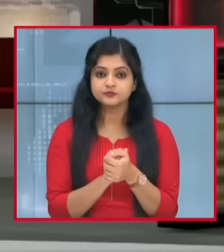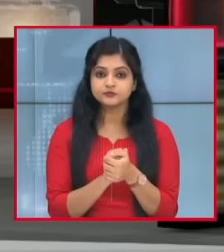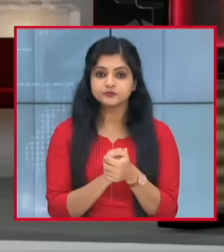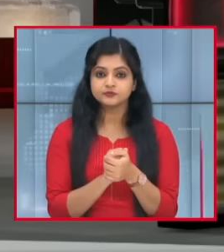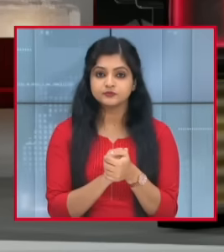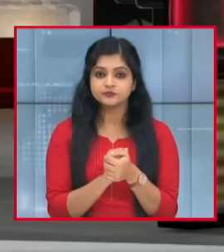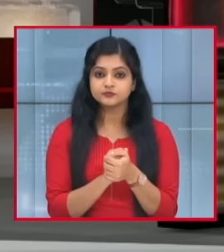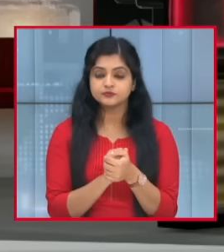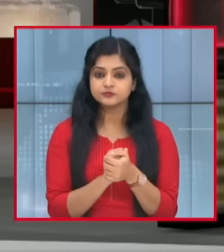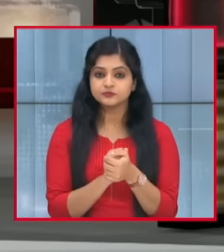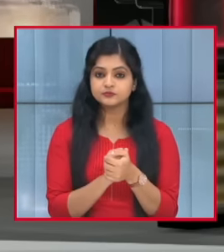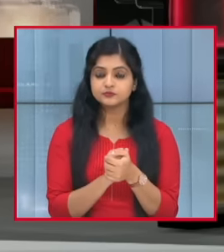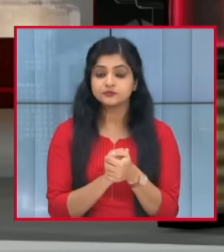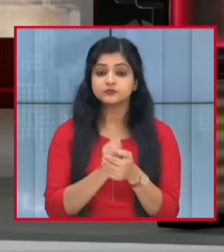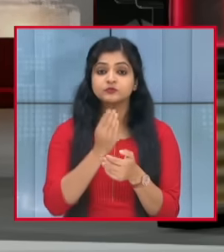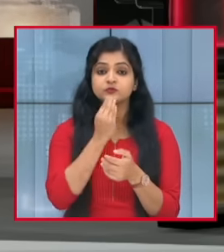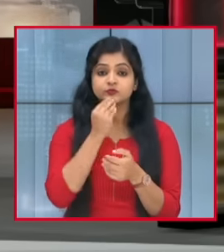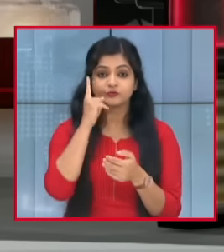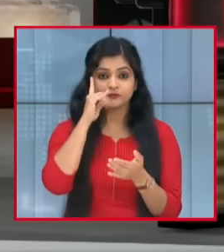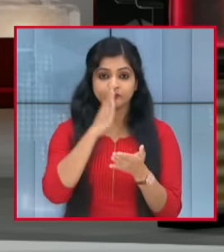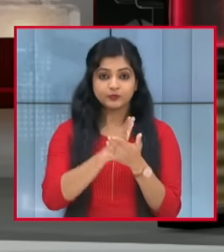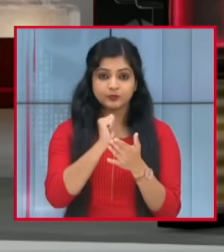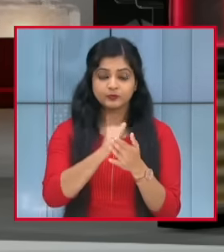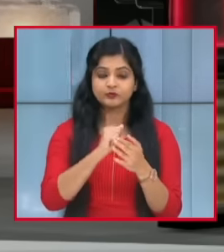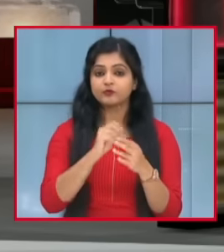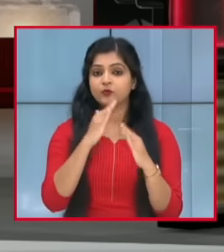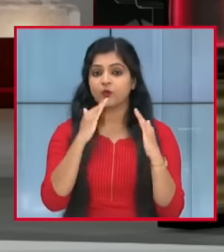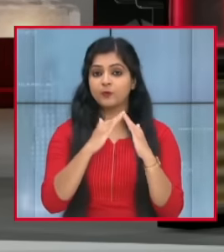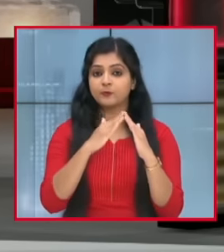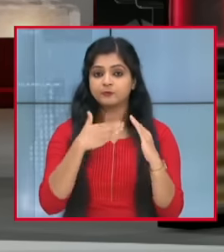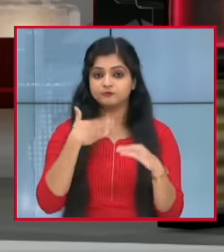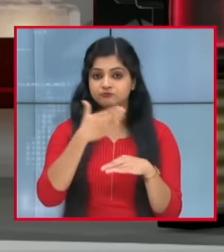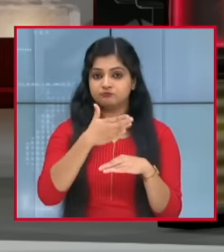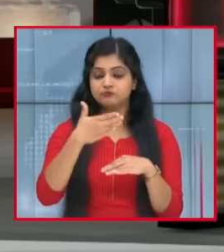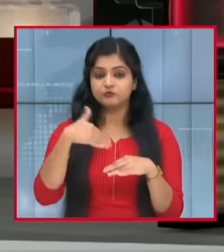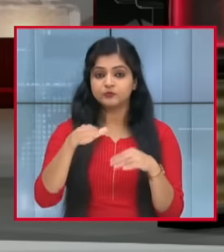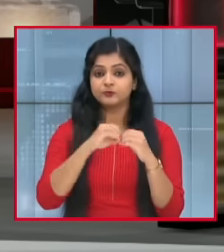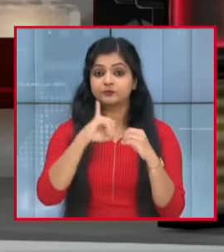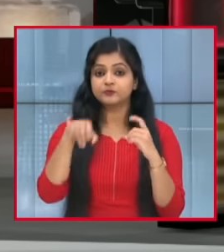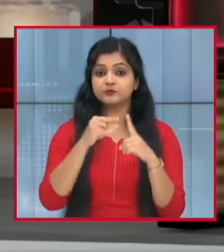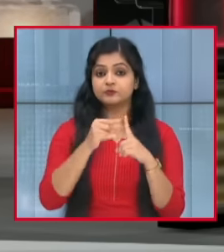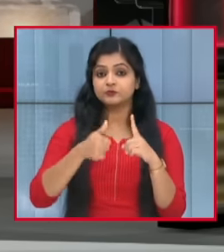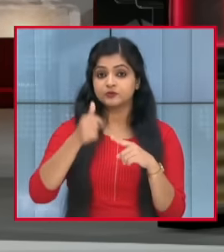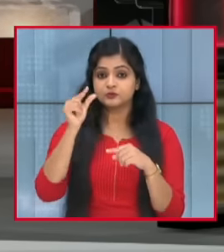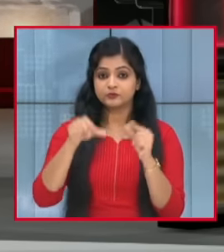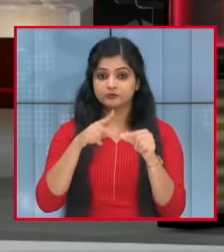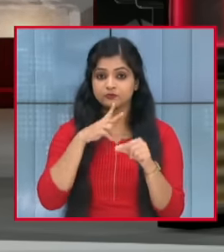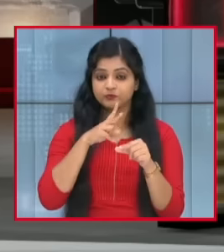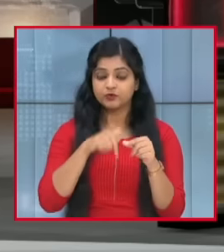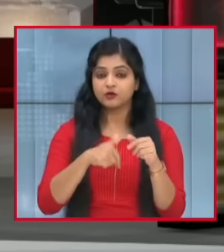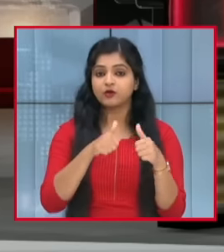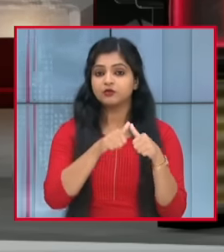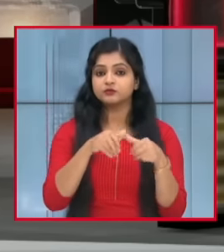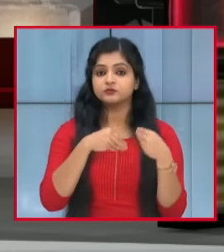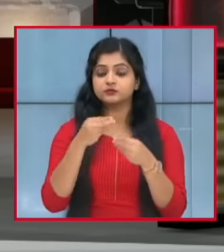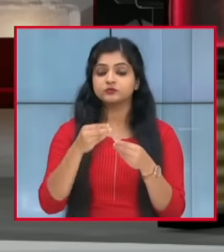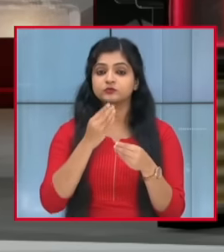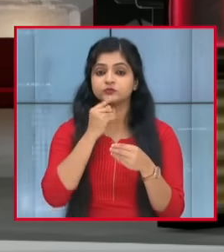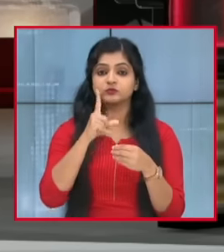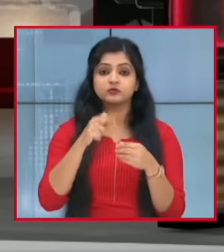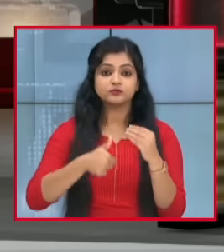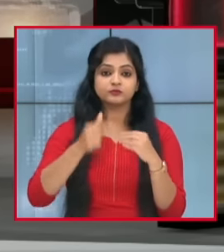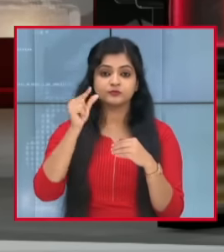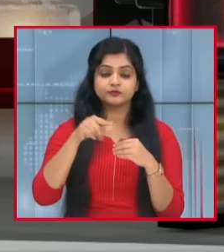നൽകിയത്. ഇസ്ലാം മത വിശ്വാസികളുടെ വീടുകൾ സന്ദർശിക്കുമെന്ന BJP നേതാക്കളുടെ പരാമർശത്തിൽ പ്രതികരണവുമായി മുസ്ലിം ലീഗ് നേതാവ് MK